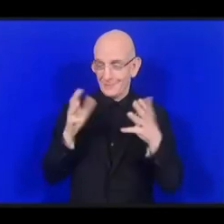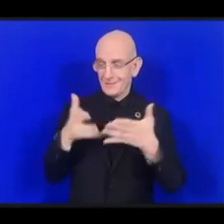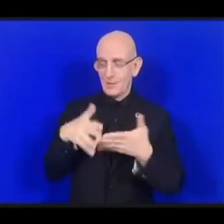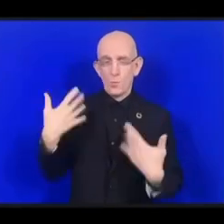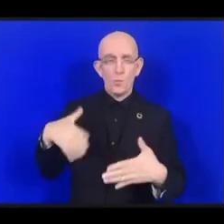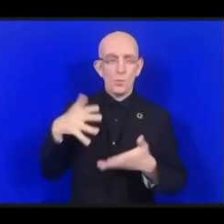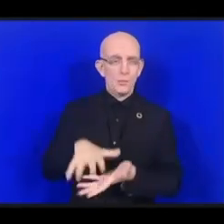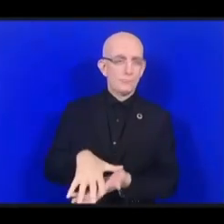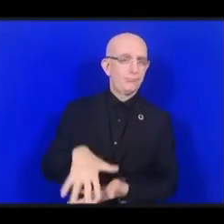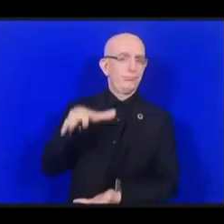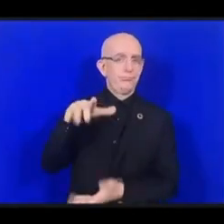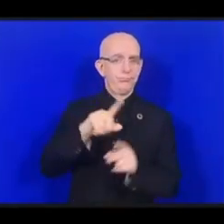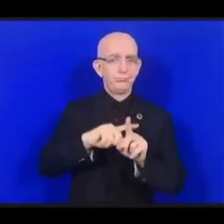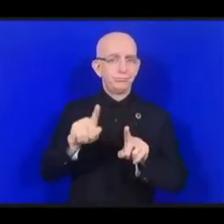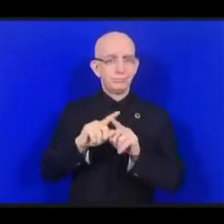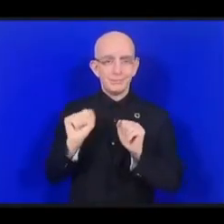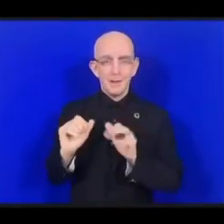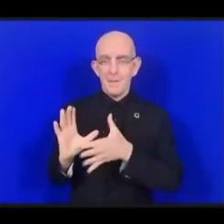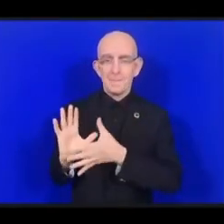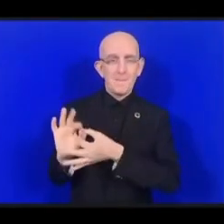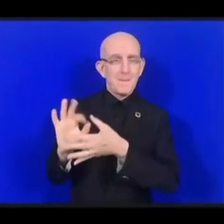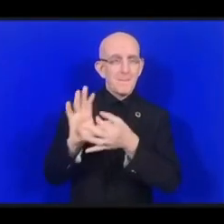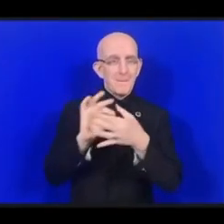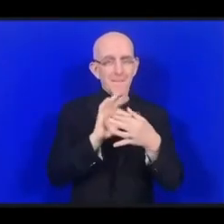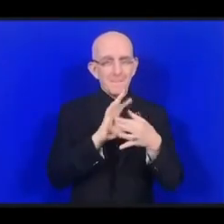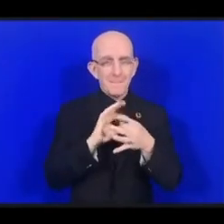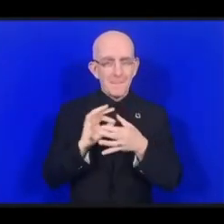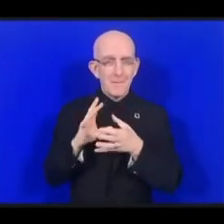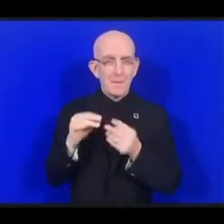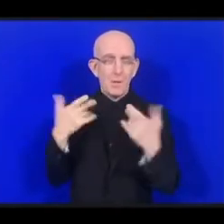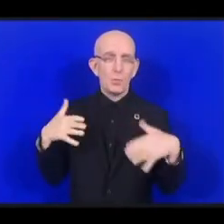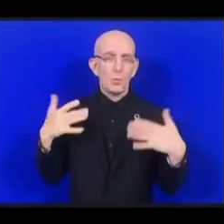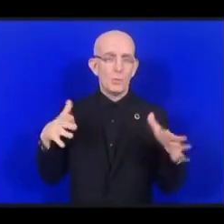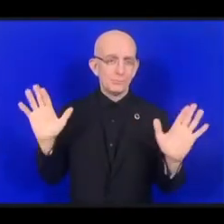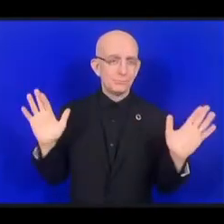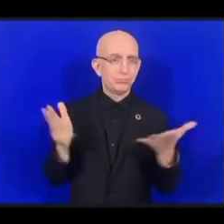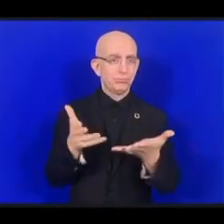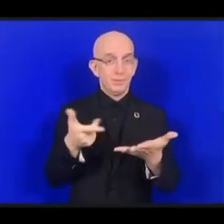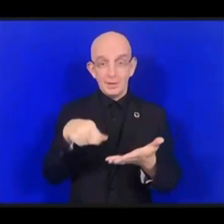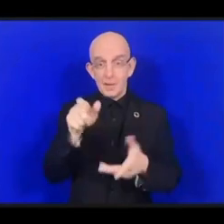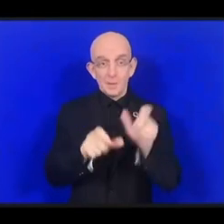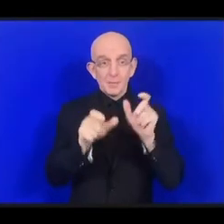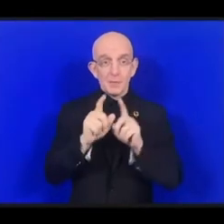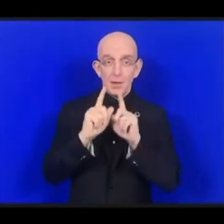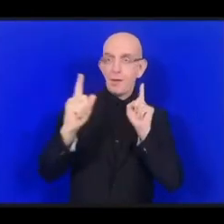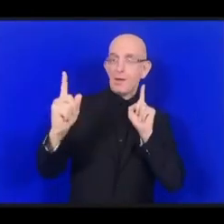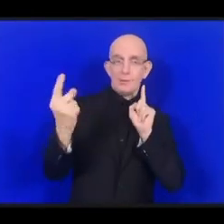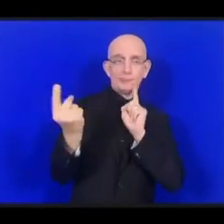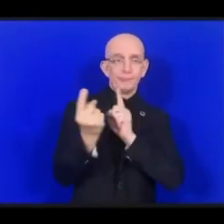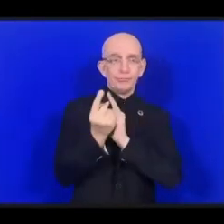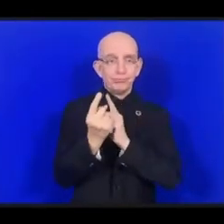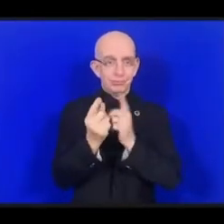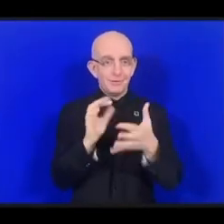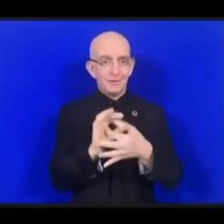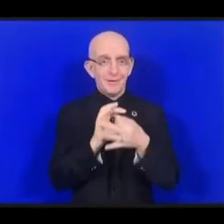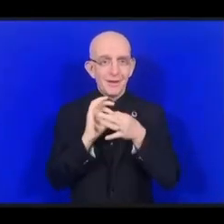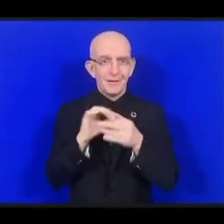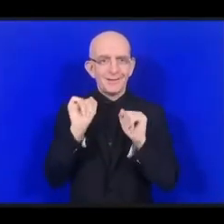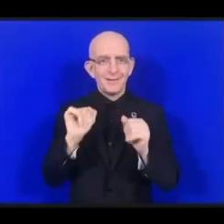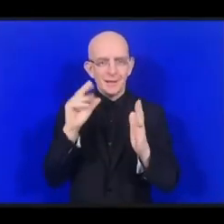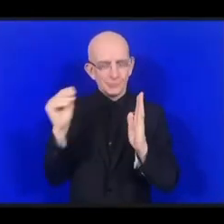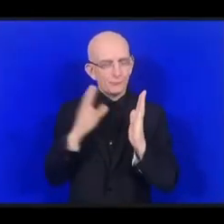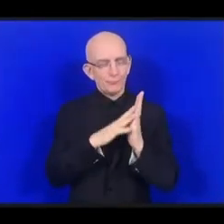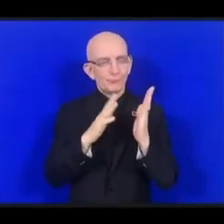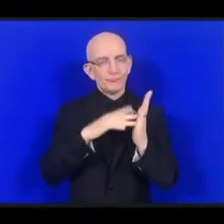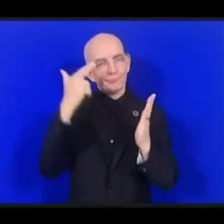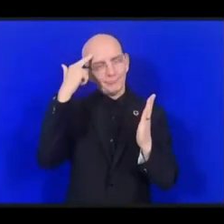人との距離を縮め記憶に残る究極の体験を形作りますしかしインターネットの先には何が待ってる